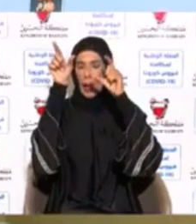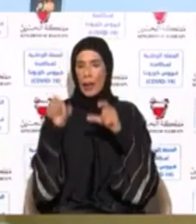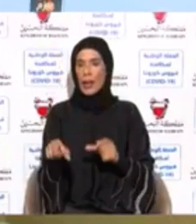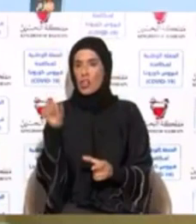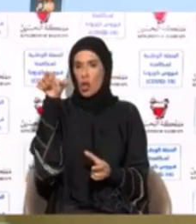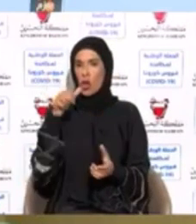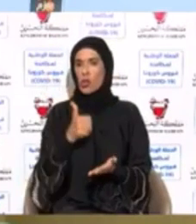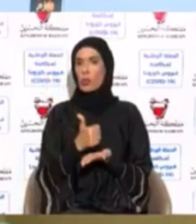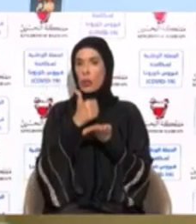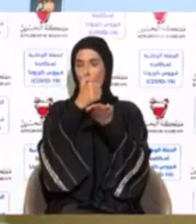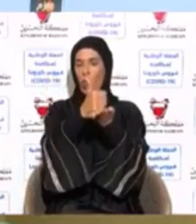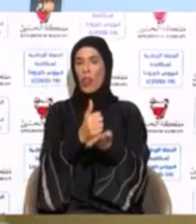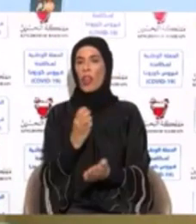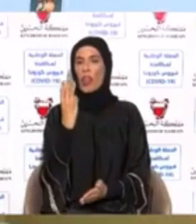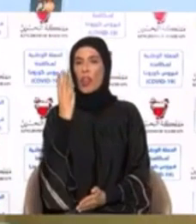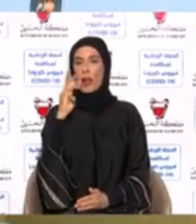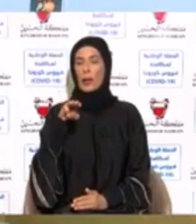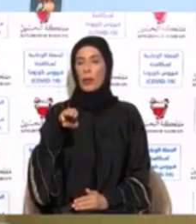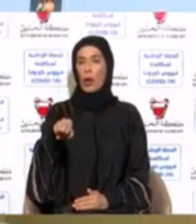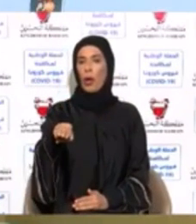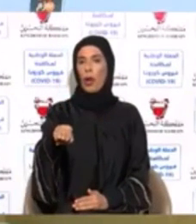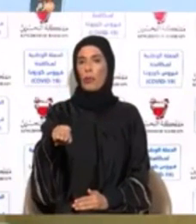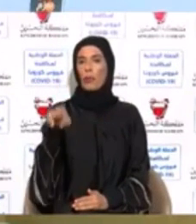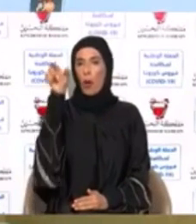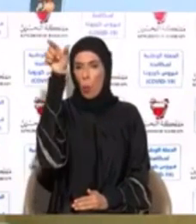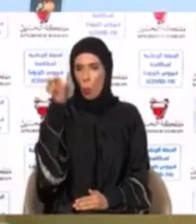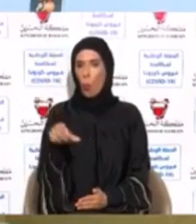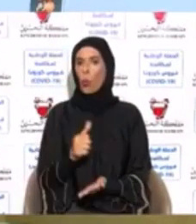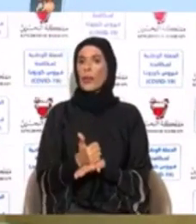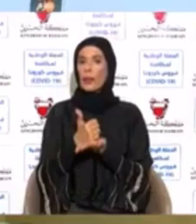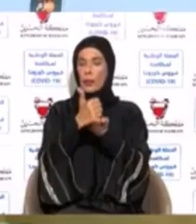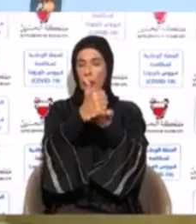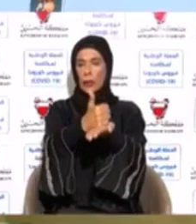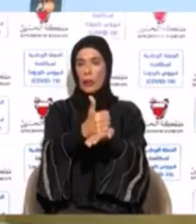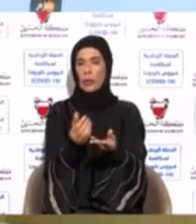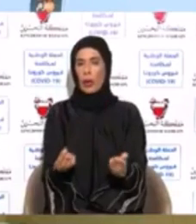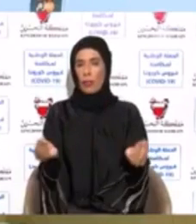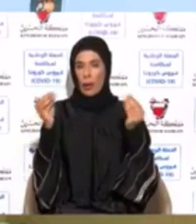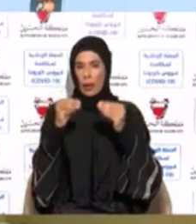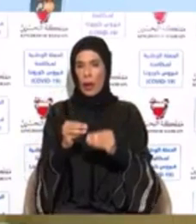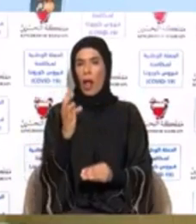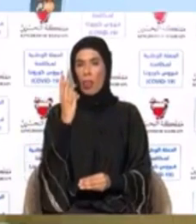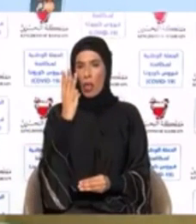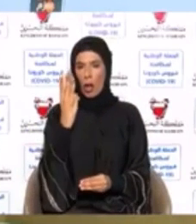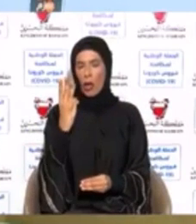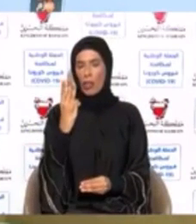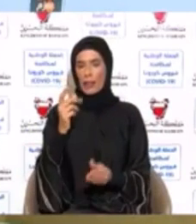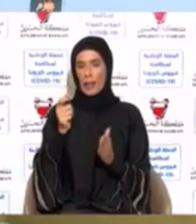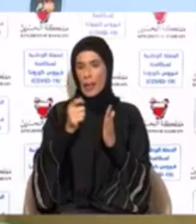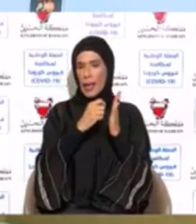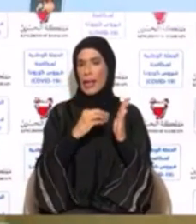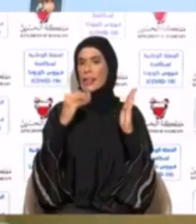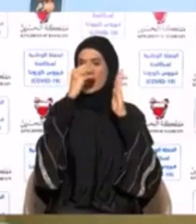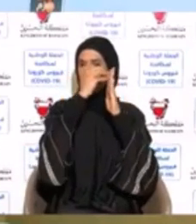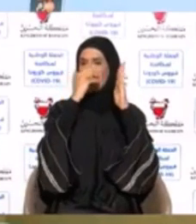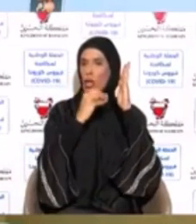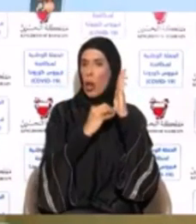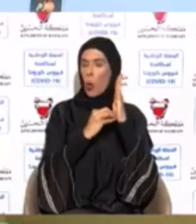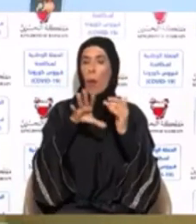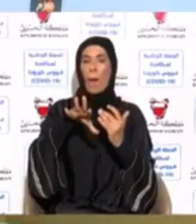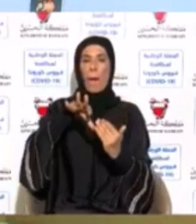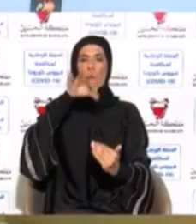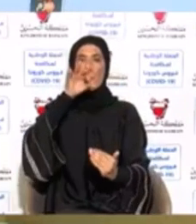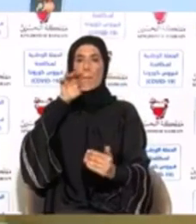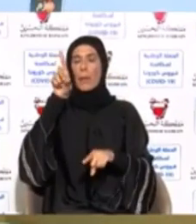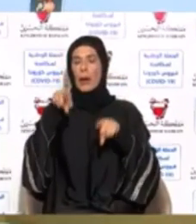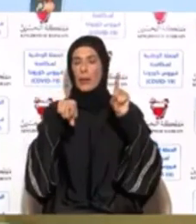متطوع، ولكن أحب أن أشير بأن العدد اللي سجلوا يفوق 3000 بكثير، ولكن تم استثناء